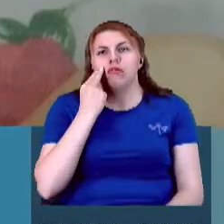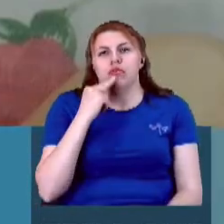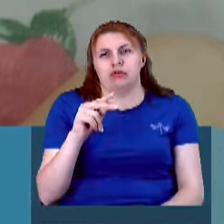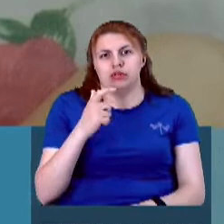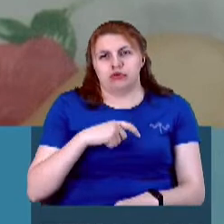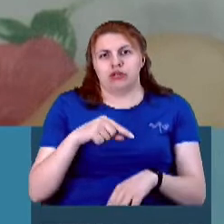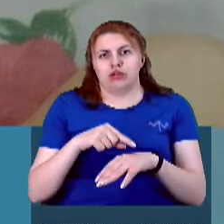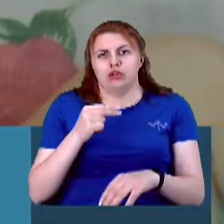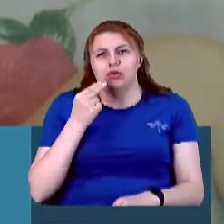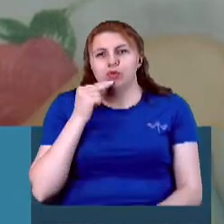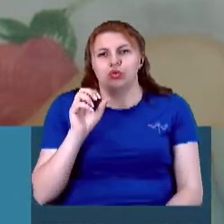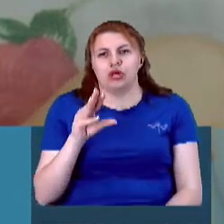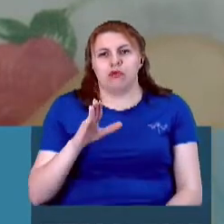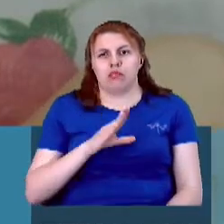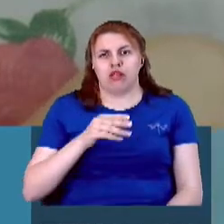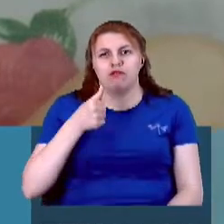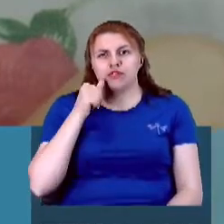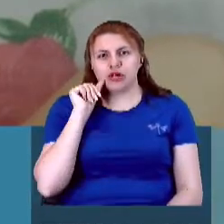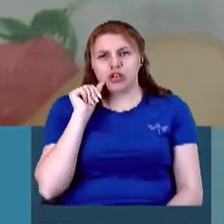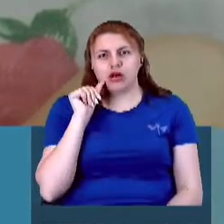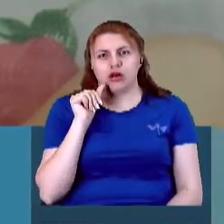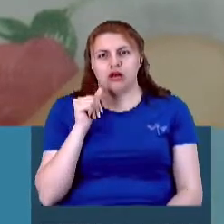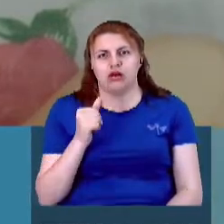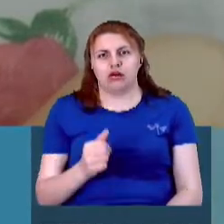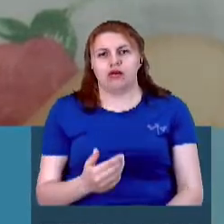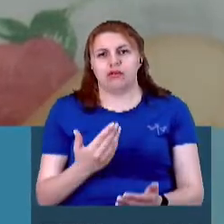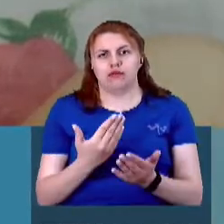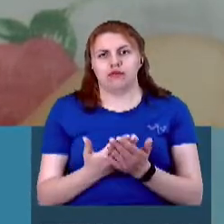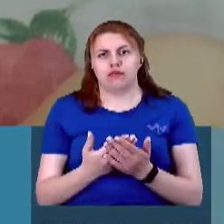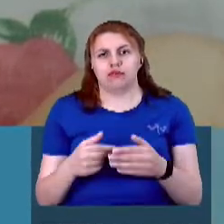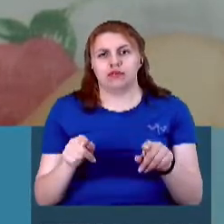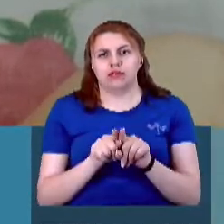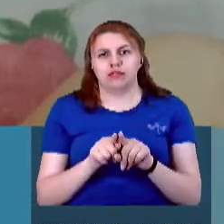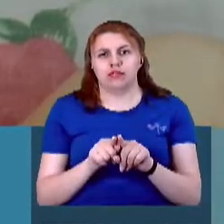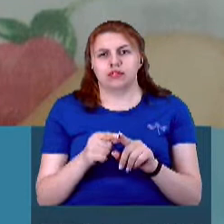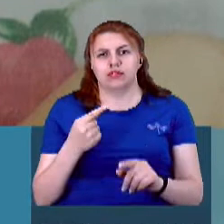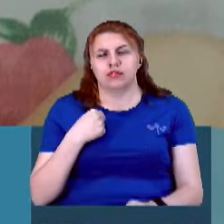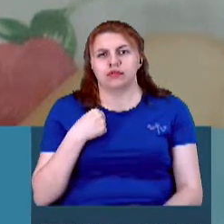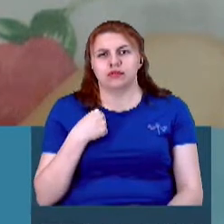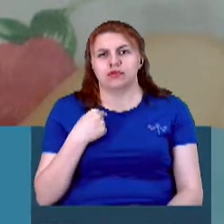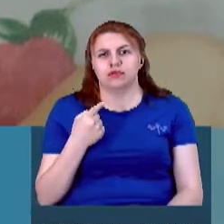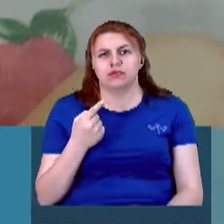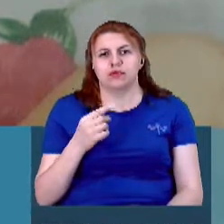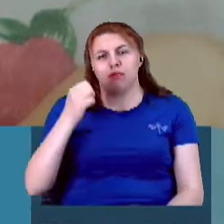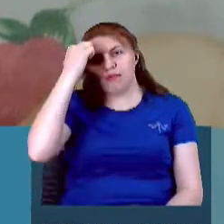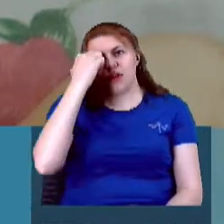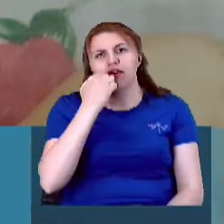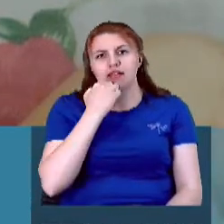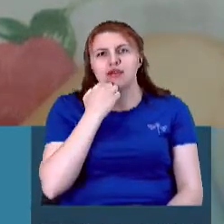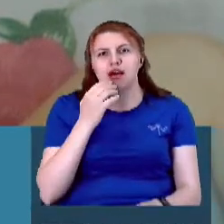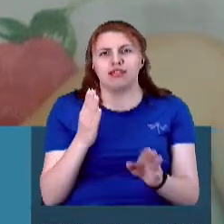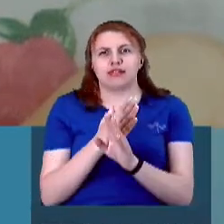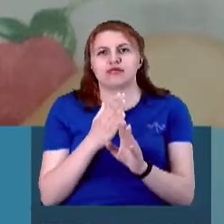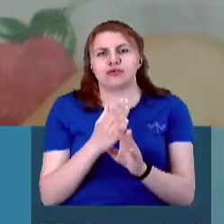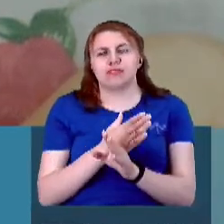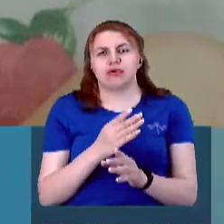Лучше, ніж було вчора. От, ну, так. Я благодарна, мабуть, судьбі,